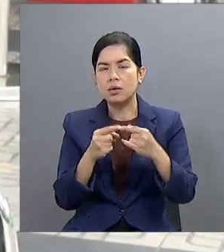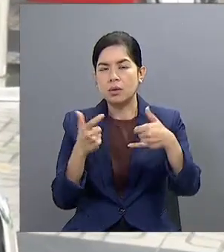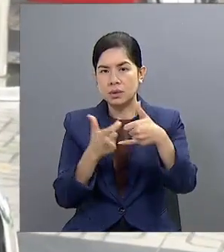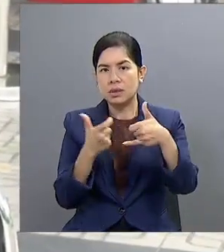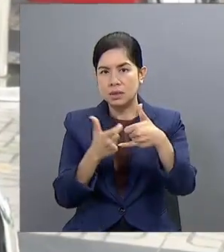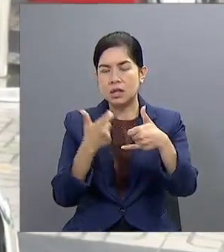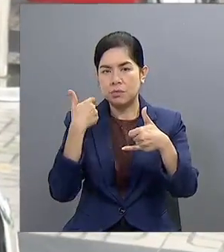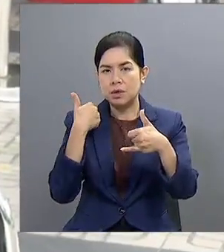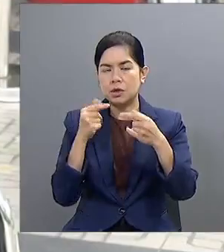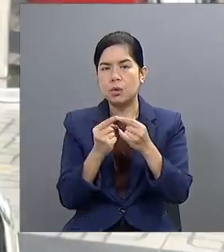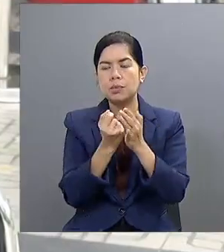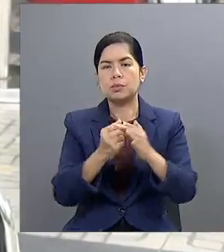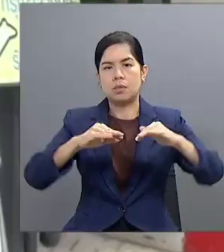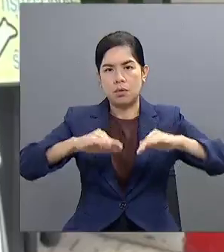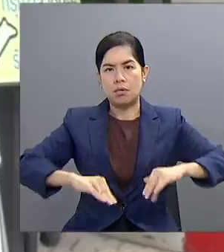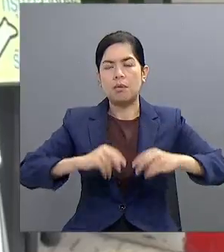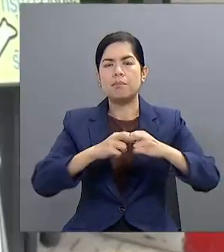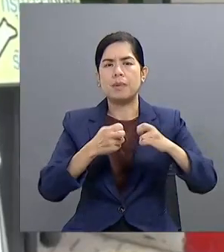รุนแรงกรณีที่ติดเชื้อกะอ่ะ